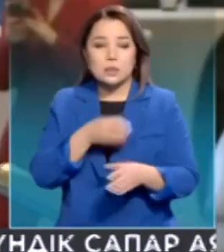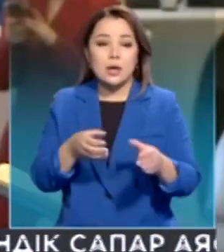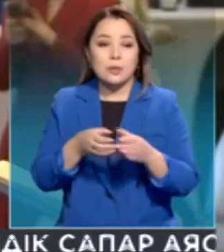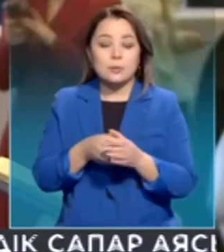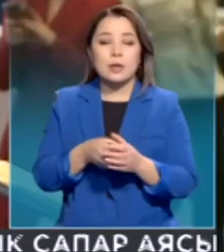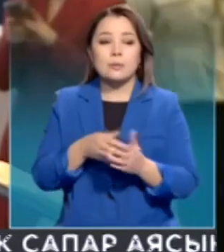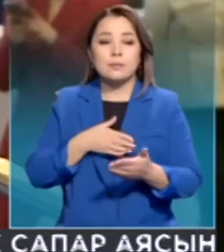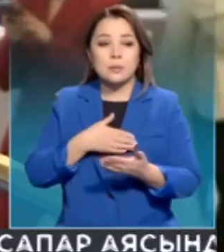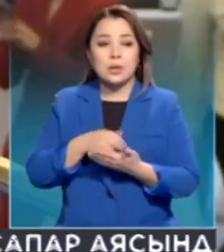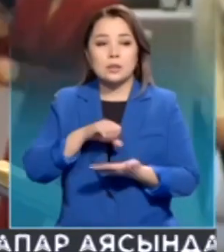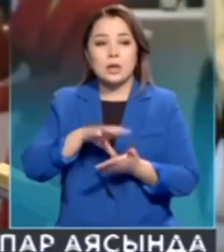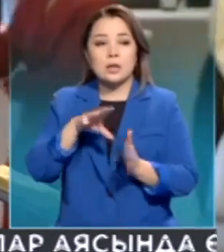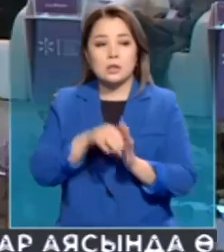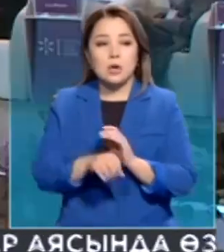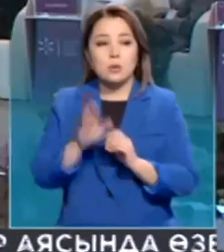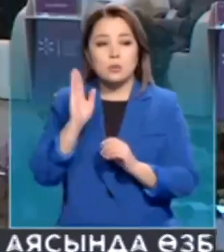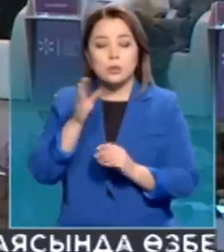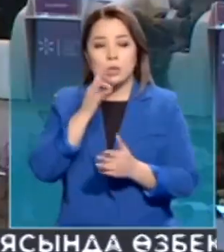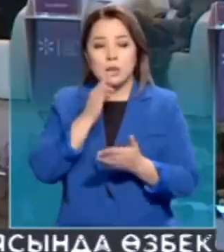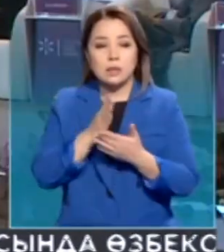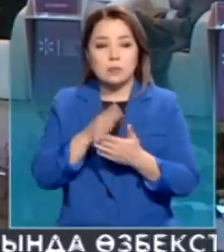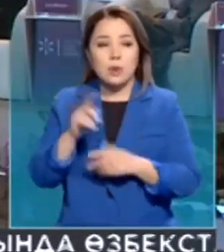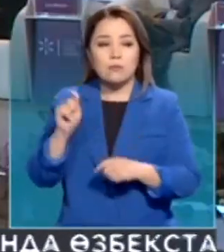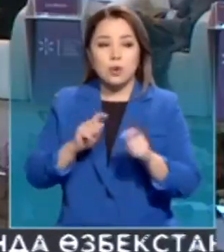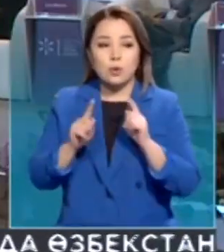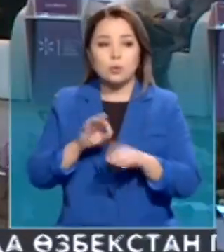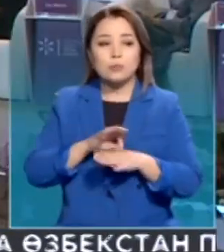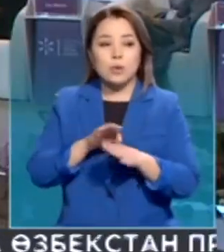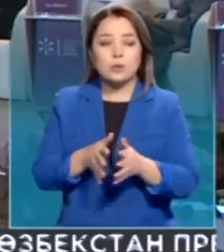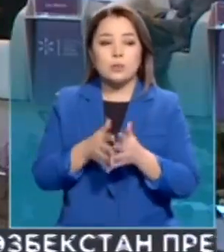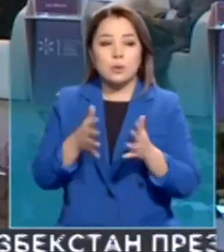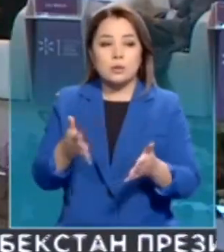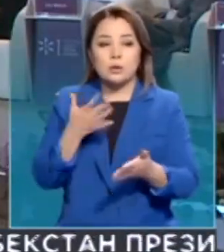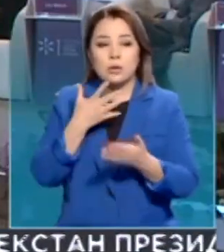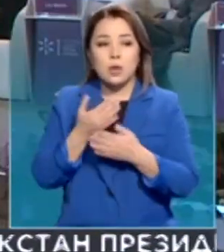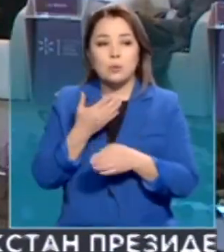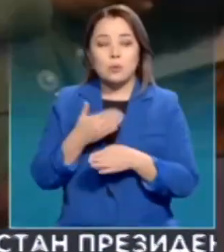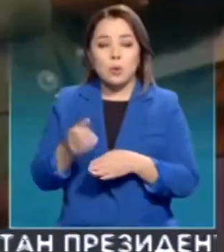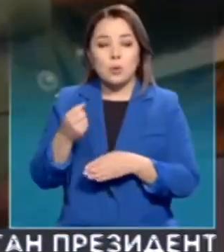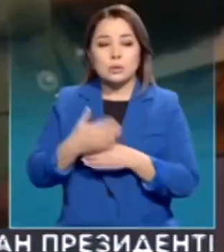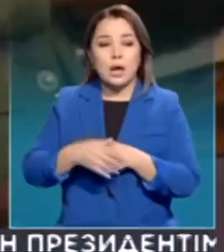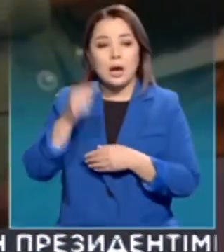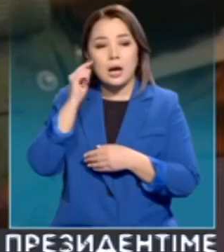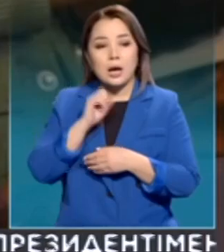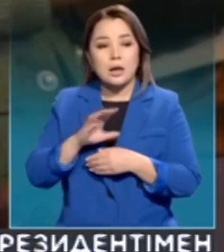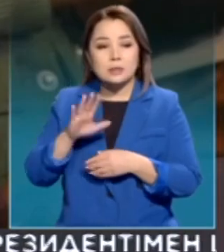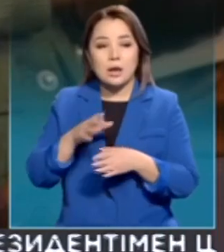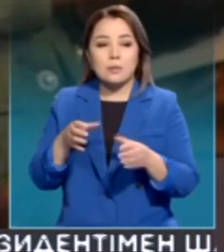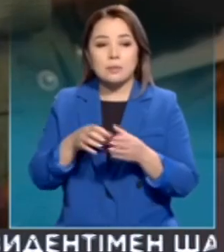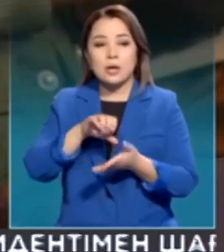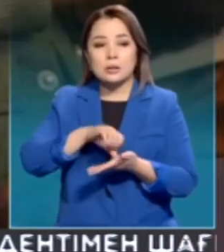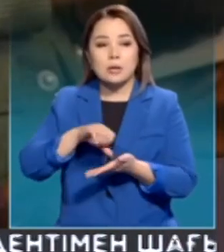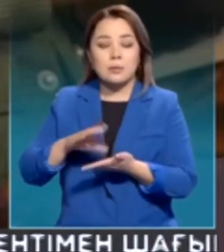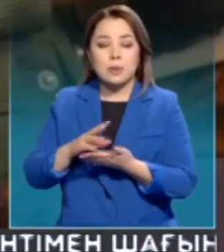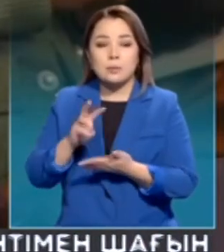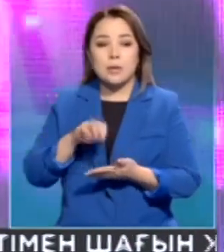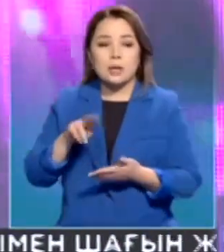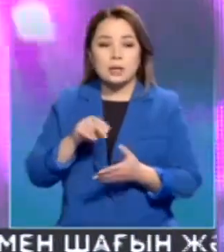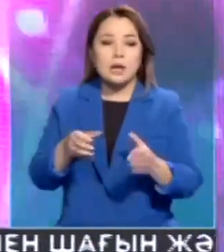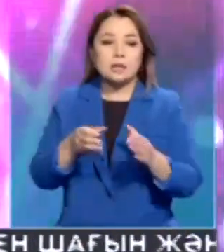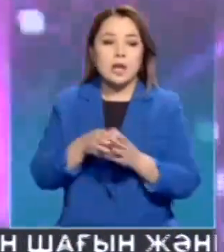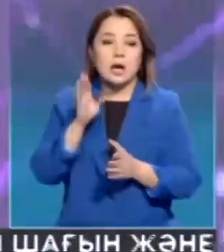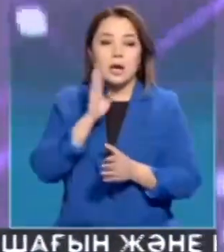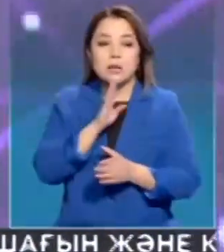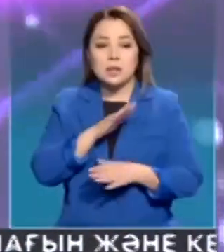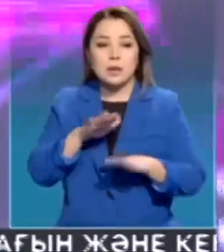салаға дендеп енеді деп ойлаймын. Форумның түстен кейінгі бөлігінде де Орталық Азия елдері үшін өзекті мәселелер сөз болды. Оның ішінде медиа саласындағы